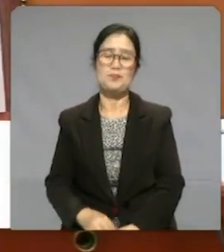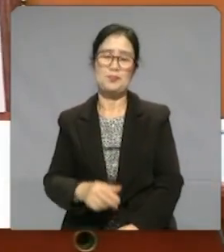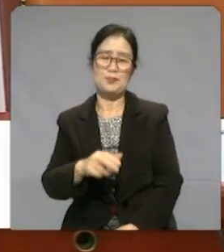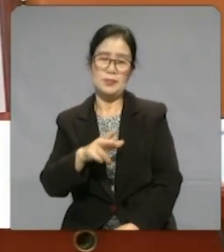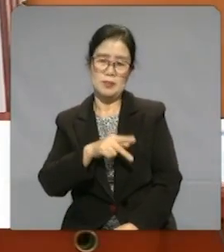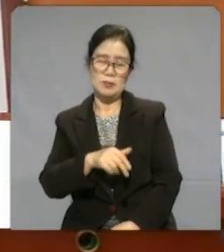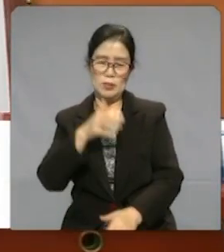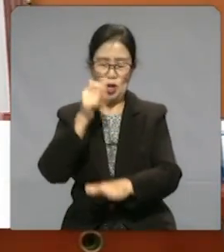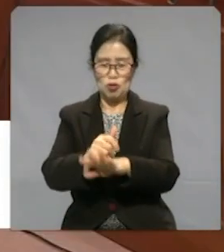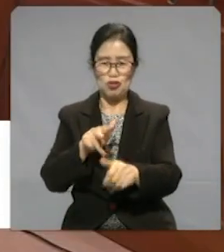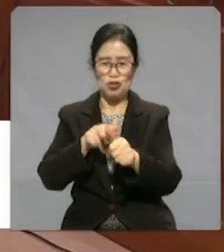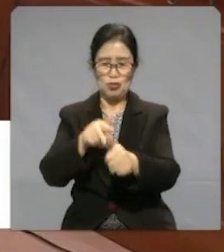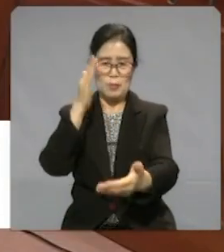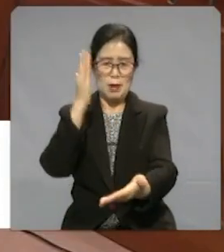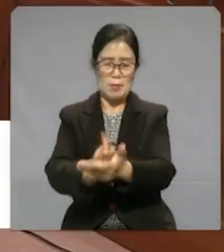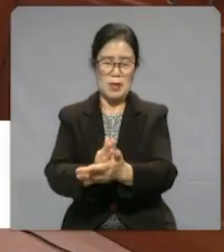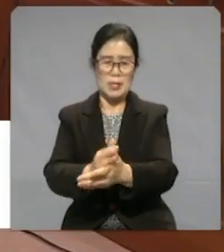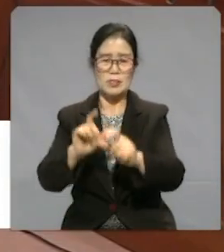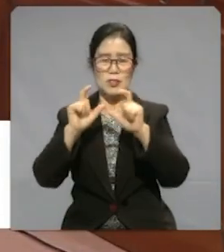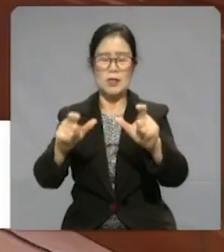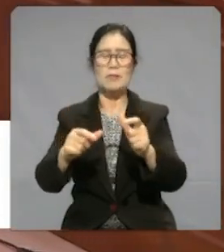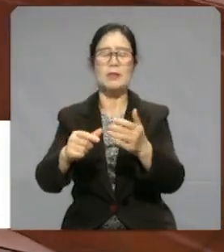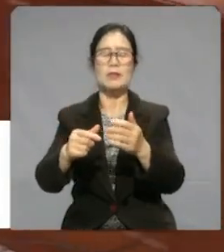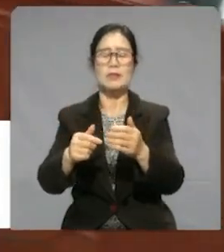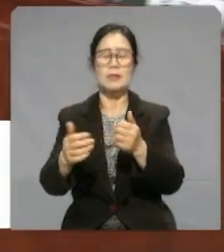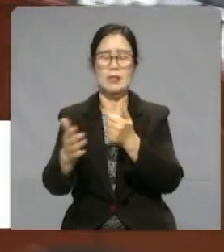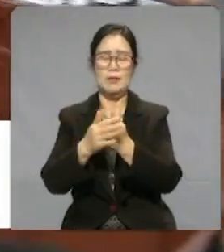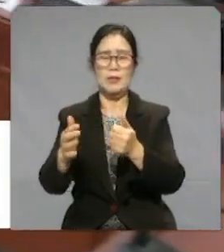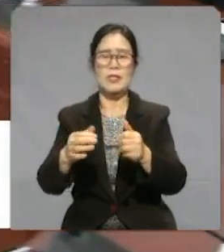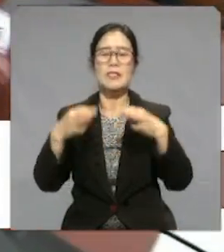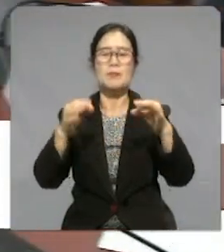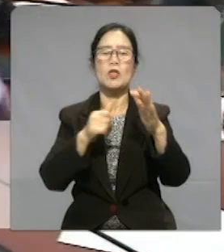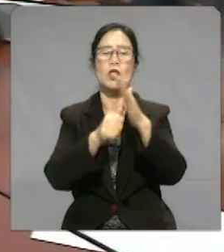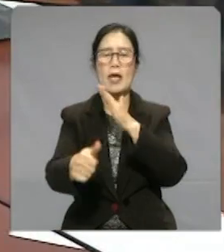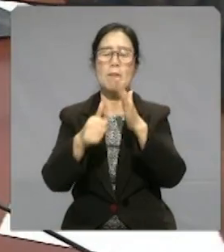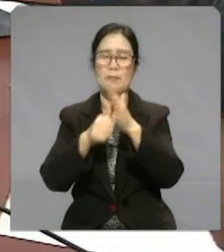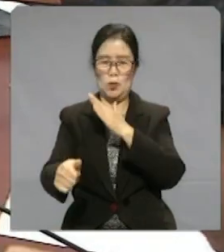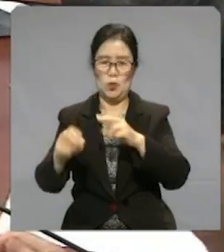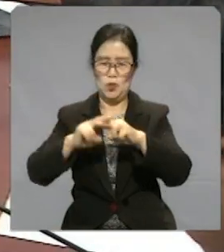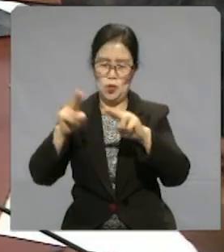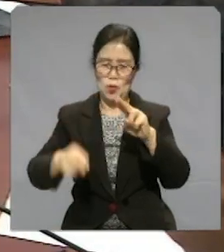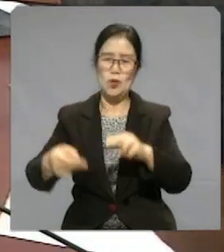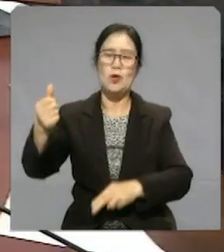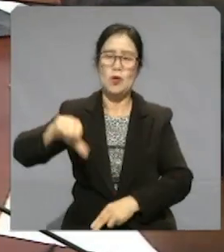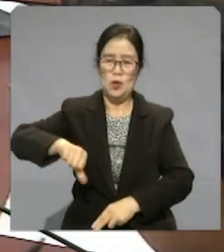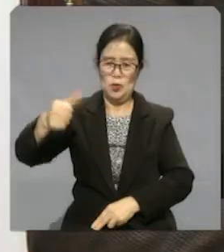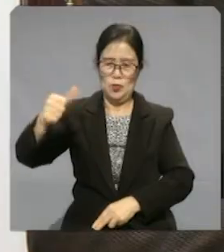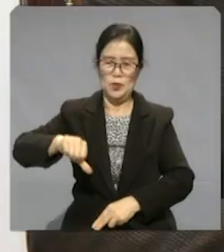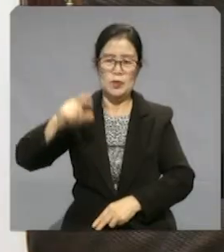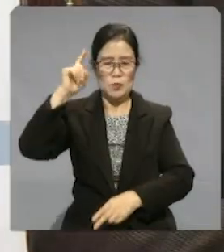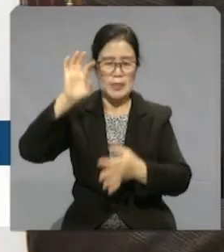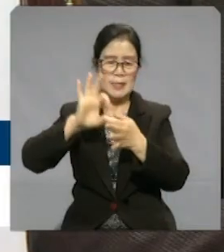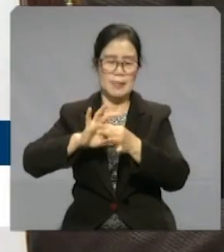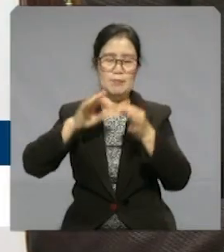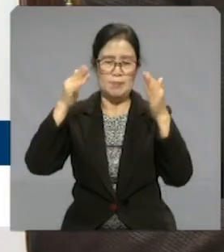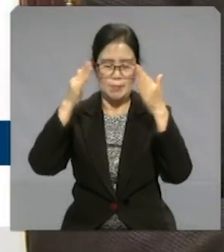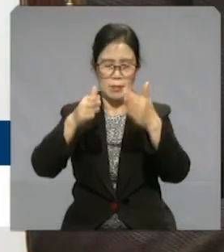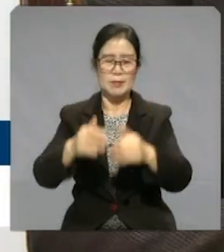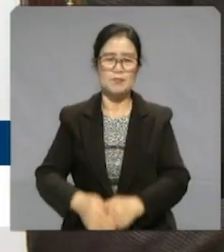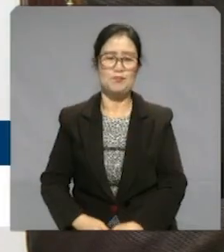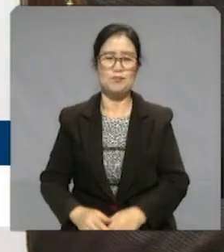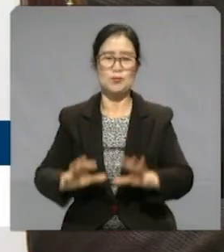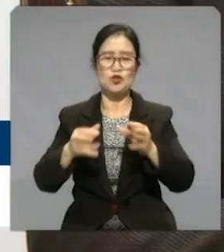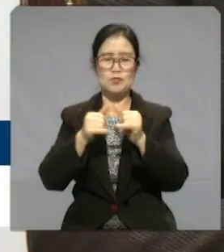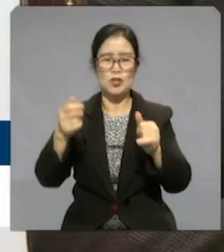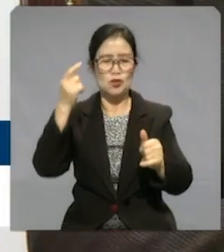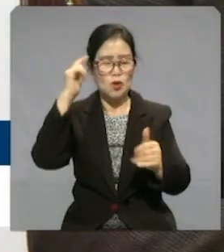결국 불출마를 선언함에 따라 이제 김기현 대표의 거취에 관심이 모아집니다. 국민 눈높이에